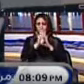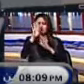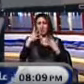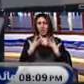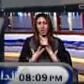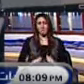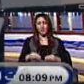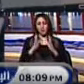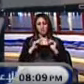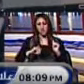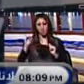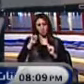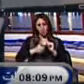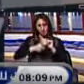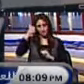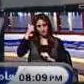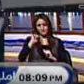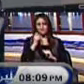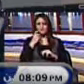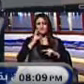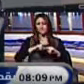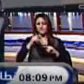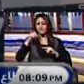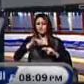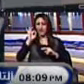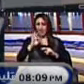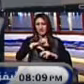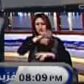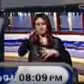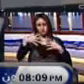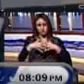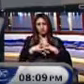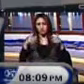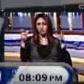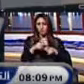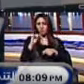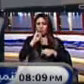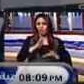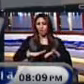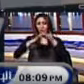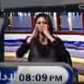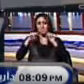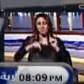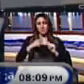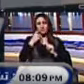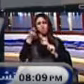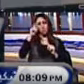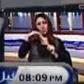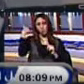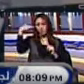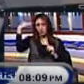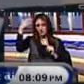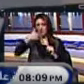الامان. هو ده اللي احنا محتاجينه النهارده، وهو ده اللي ممكن يدي للناس الامل في